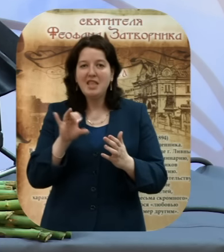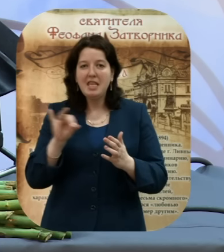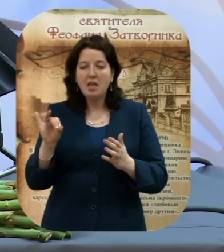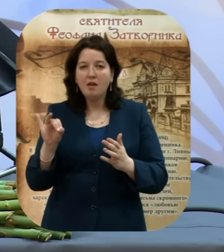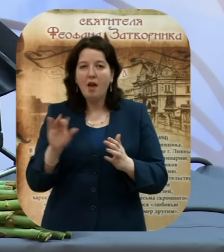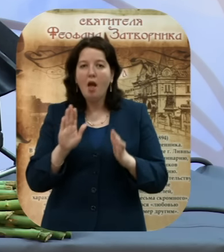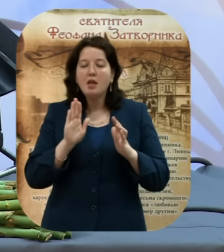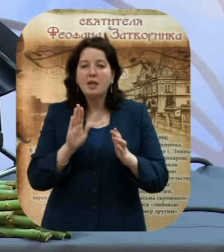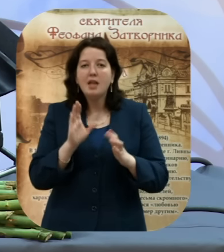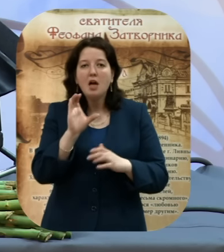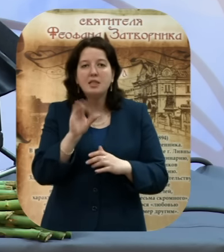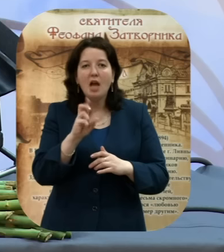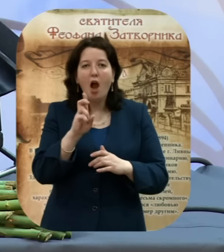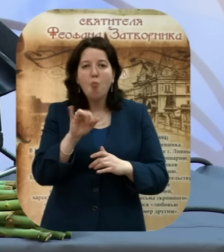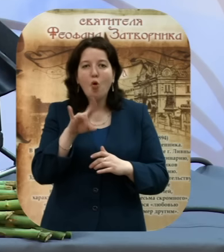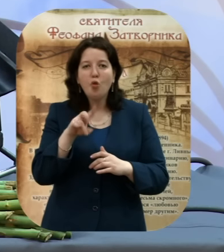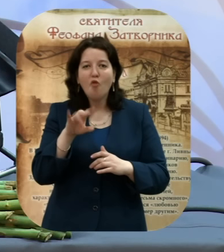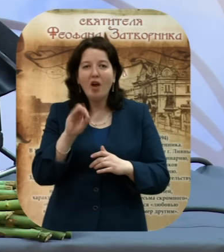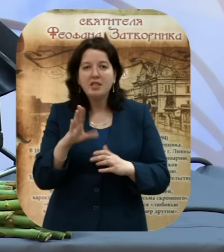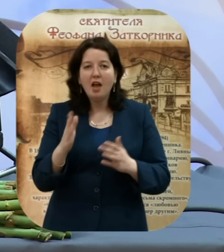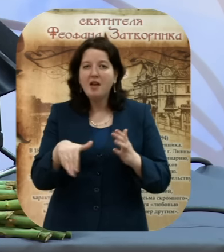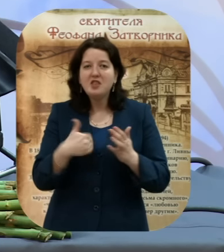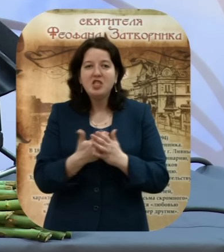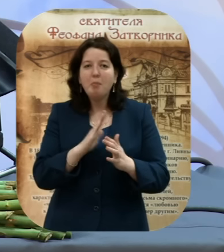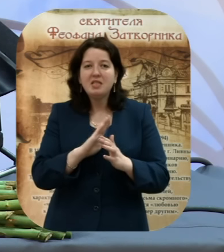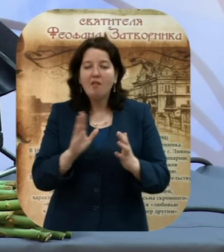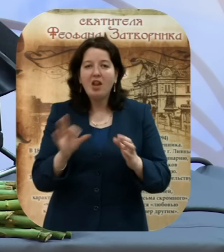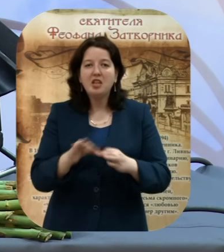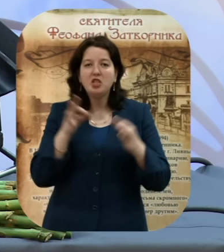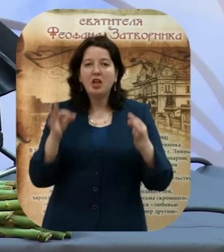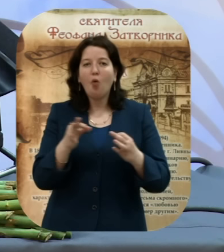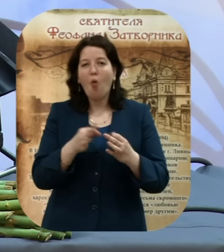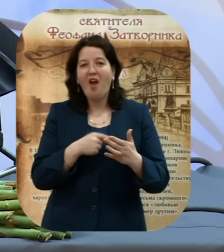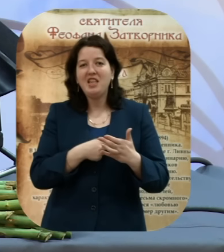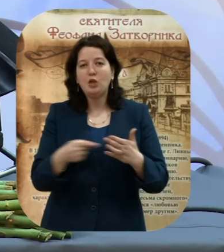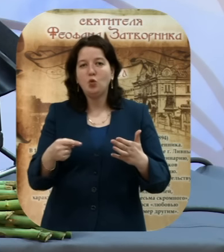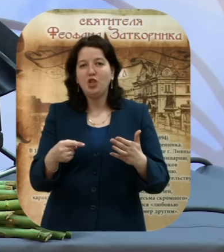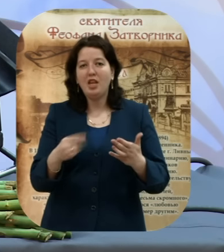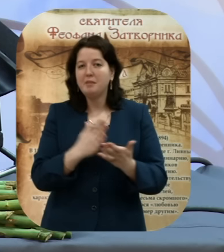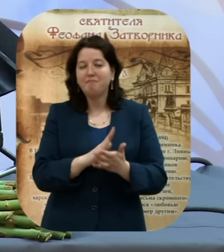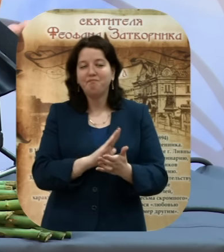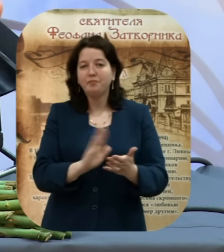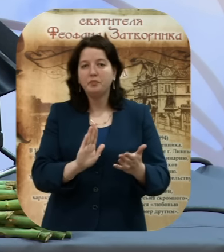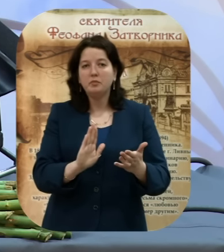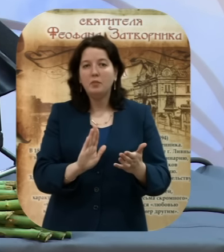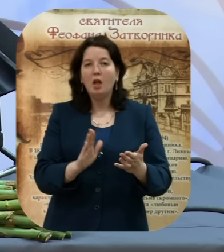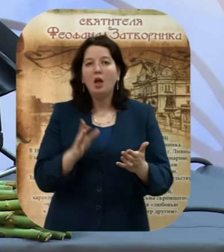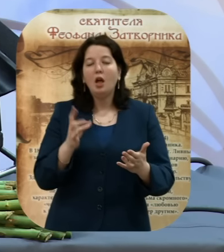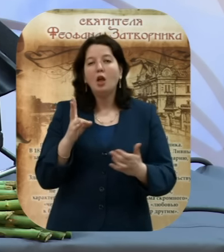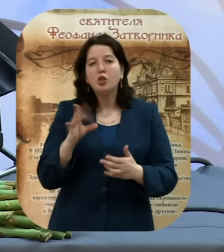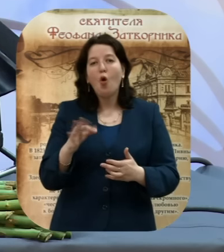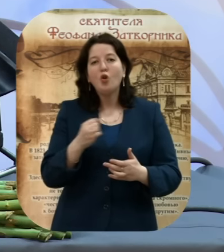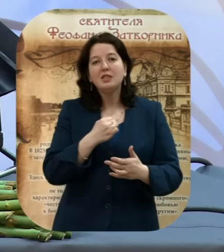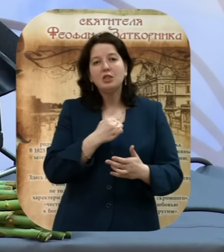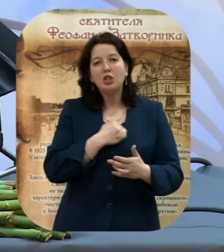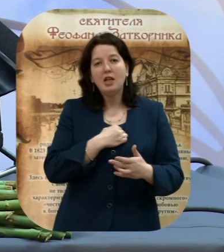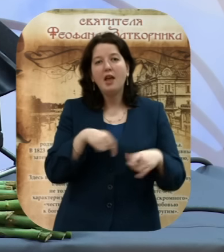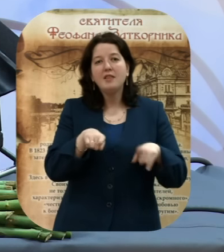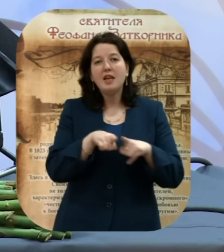случае соборование не представляет собой никакого исключения. Но, к сожалению, вот такая